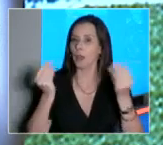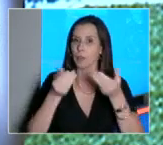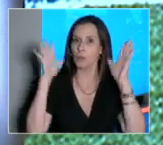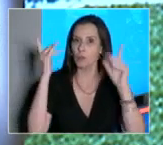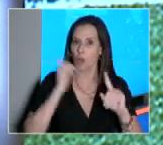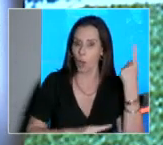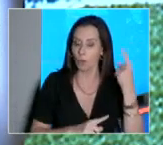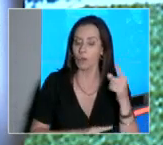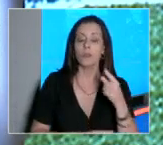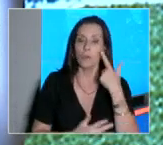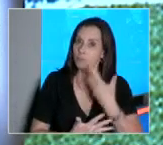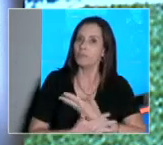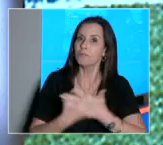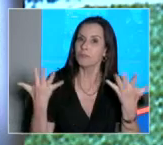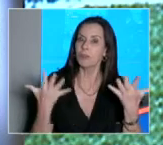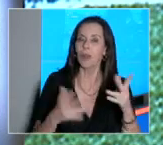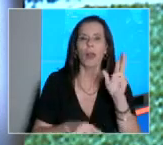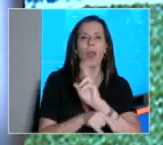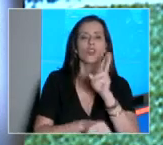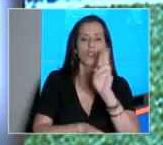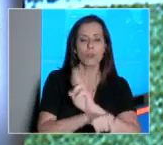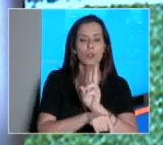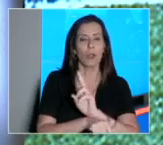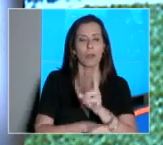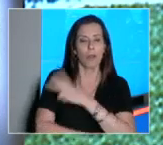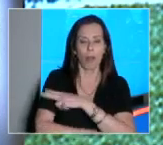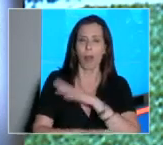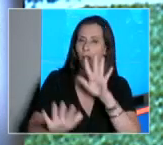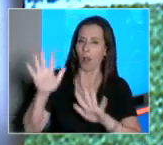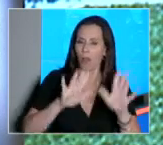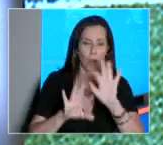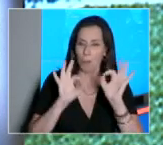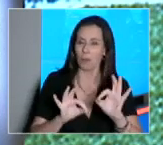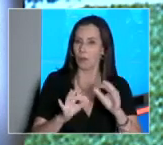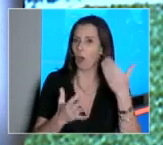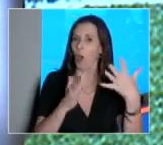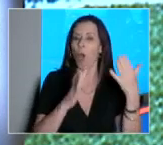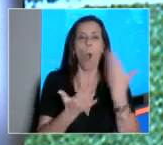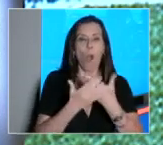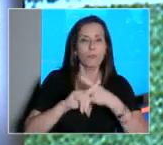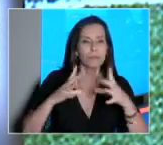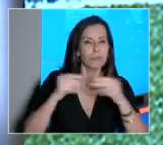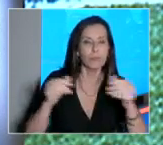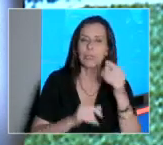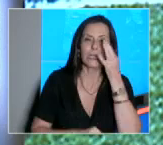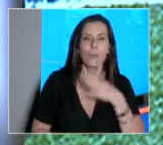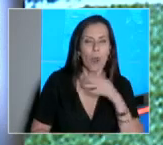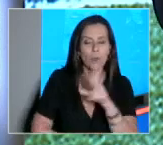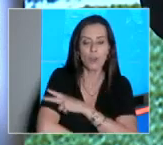לאסון. היא חשפה את מסע הטיוח של המשטרה שכלל סילוף עדויות, העלמת ראיות, וקבעה, שימו